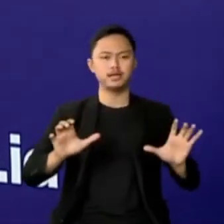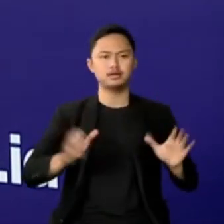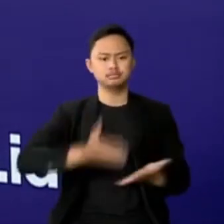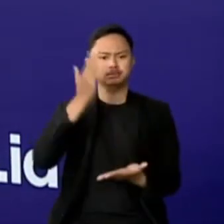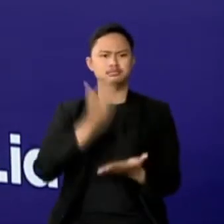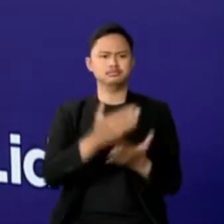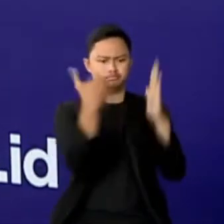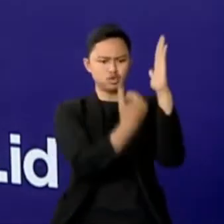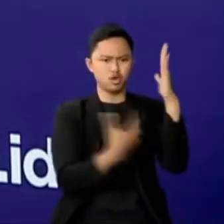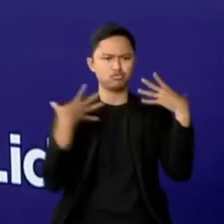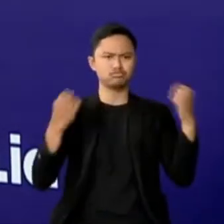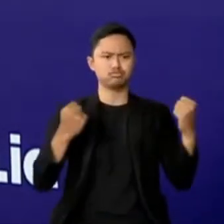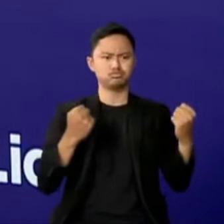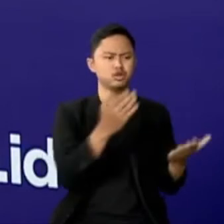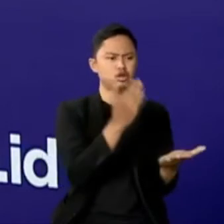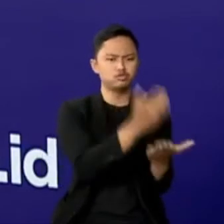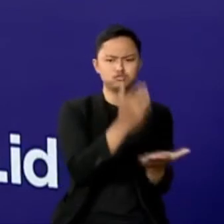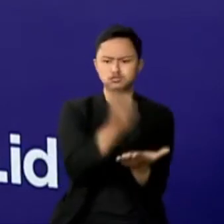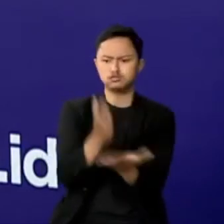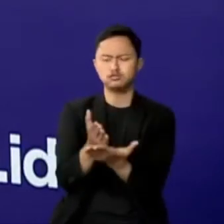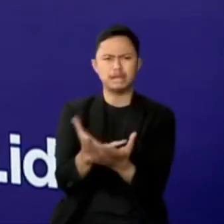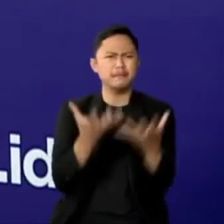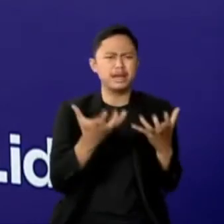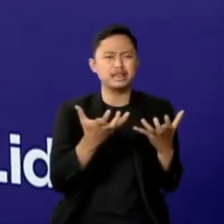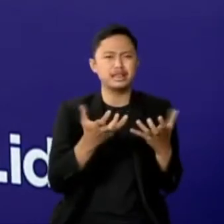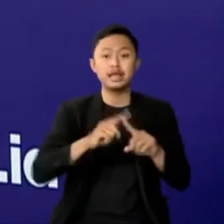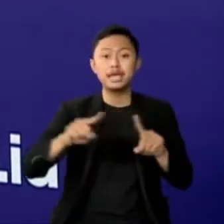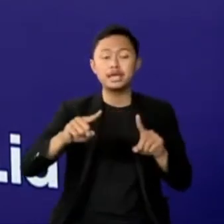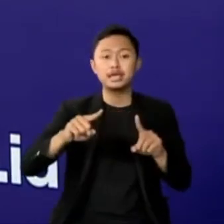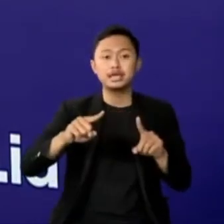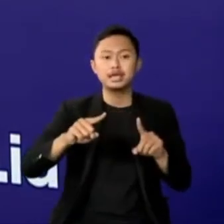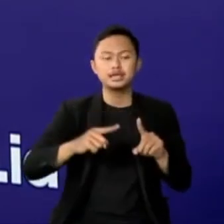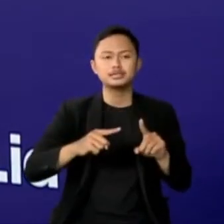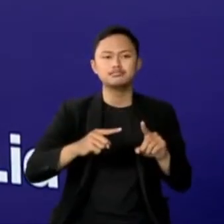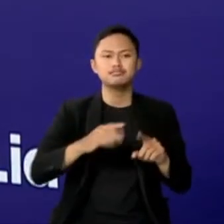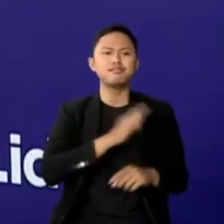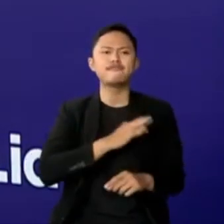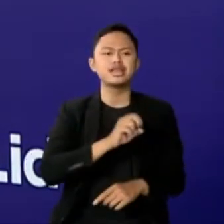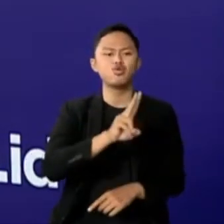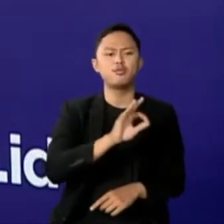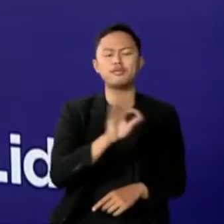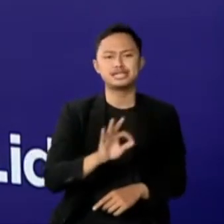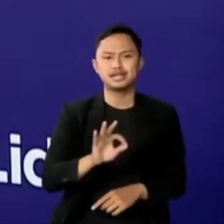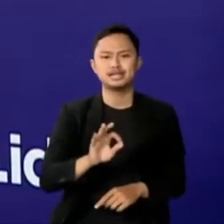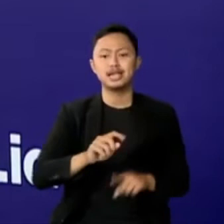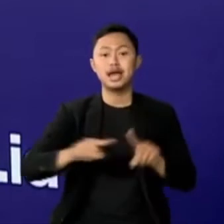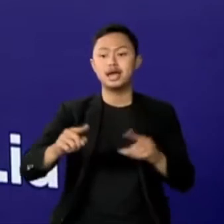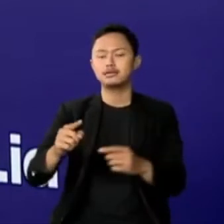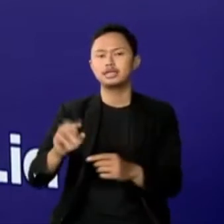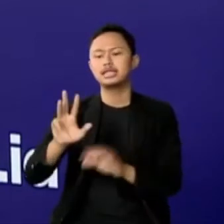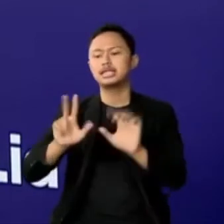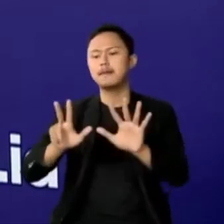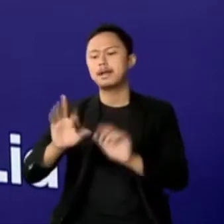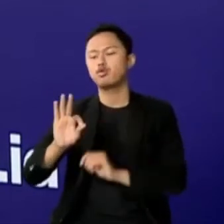disiplin penertipan seberat mungkin sekalipun ternyata kontribusinya cuma 20% 80% nya ada pada masyarakat